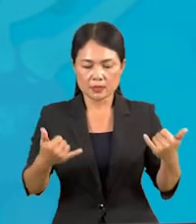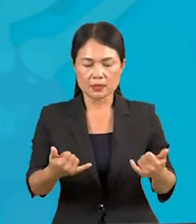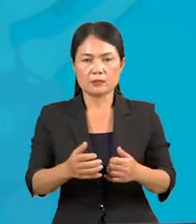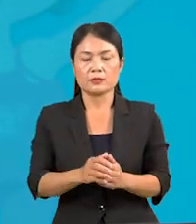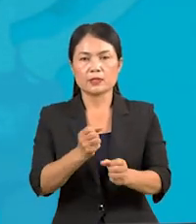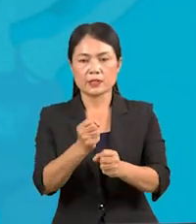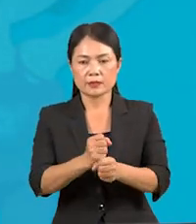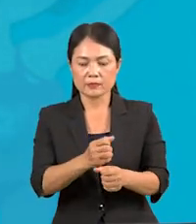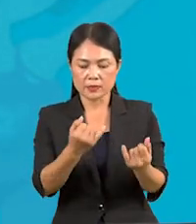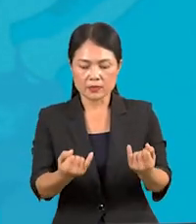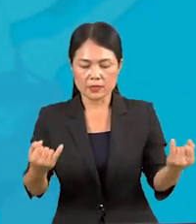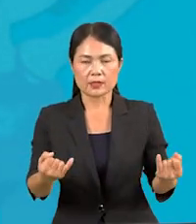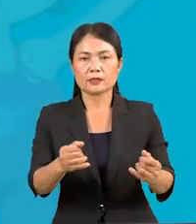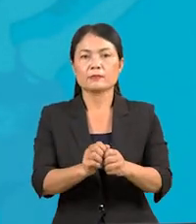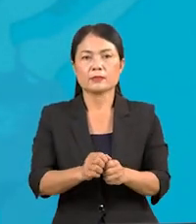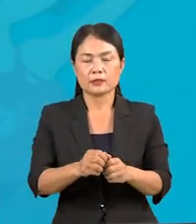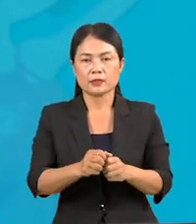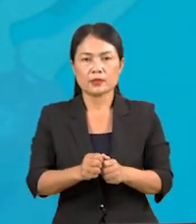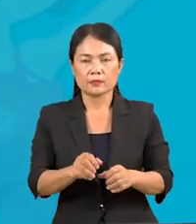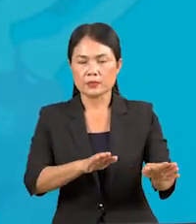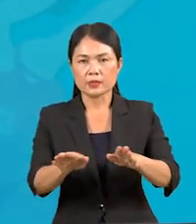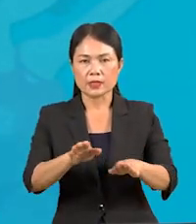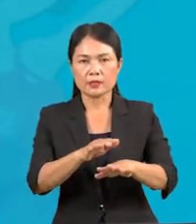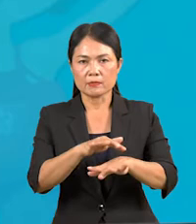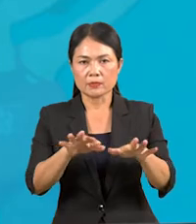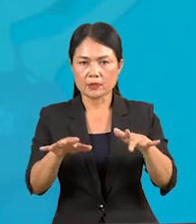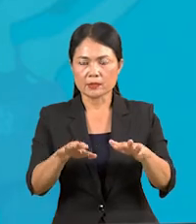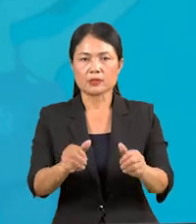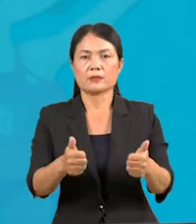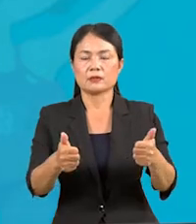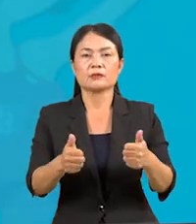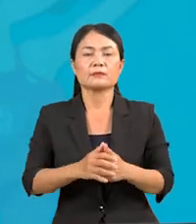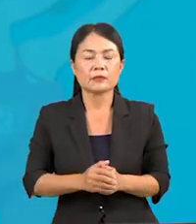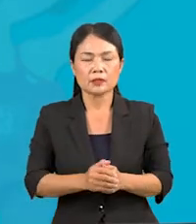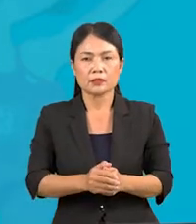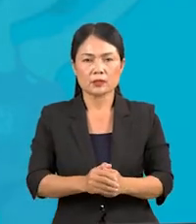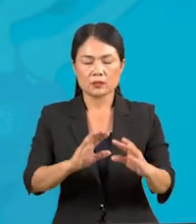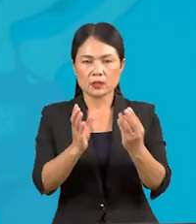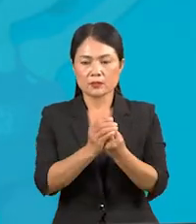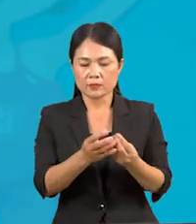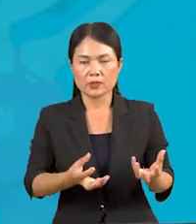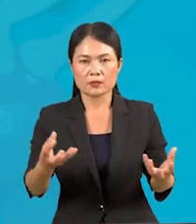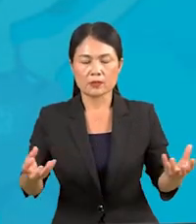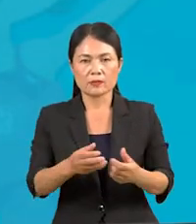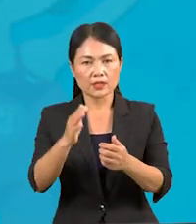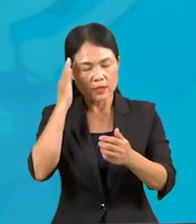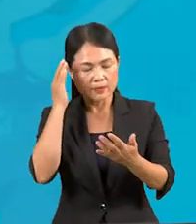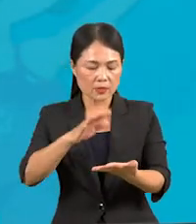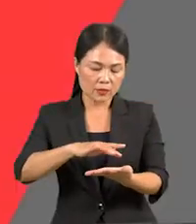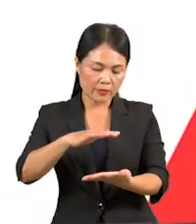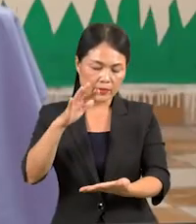ធ្វើឲ្យកុមារពង្រឹងចលនាម្រាមដៃបានល្អរាប់ចំនួនវត្ថុនិងស្គាល់ព